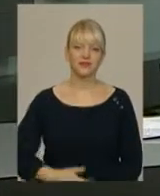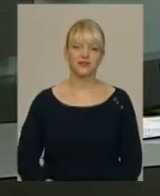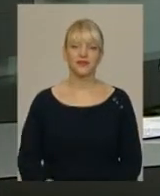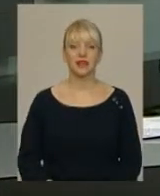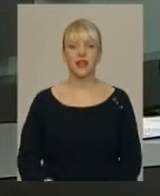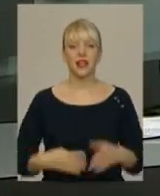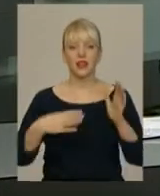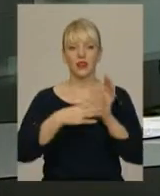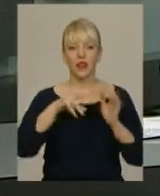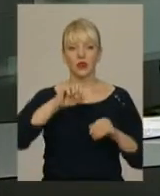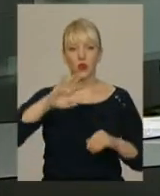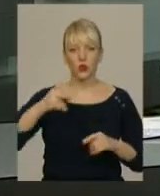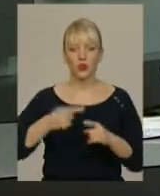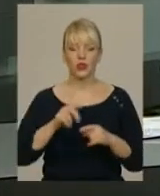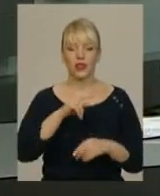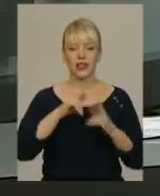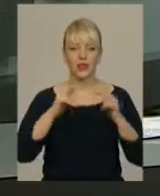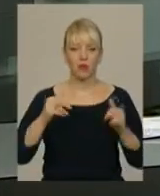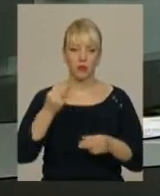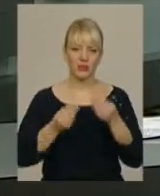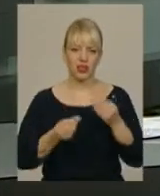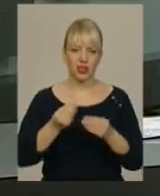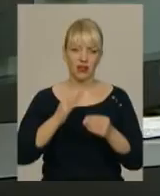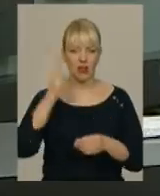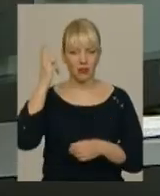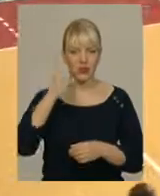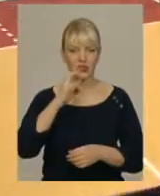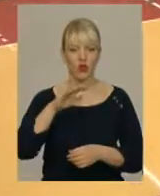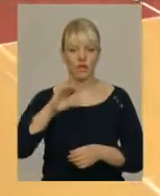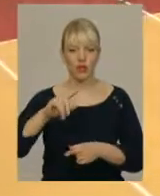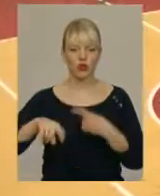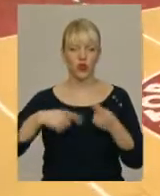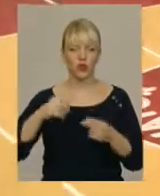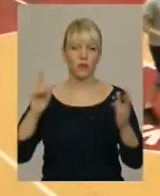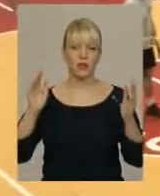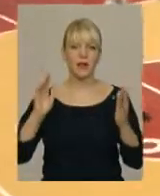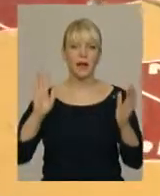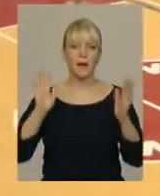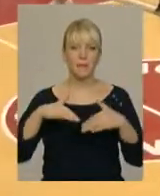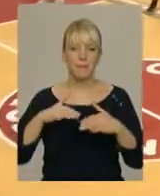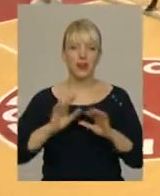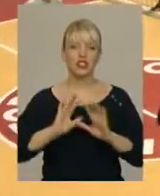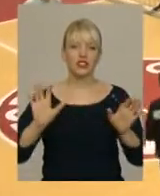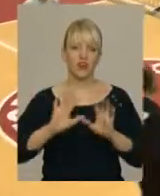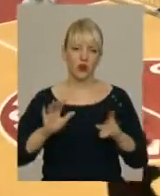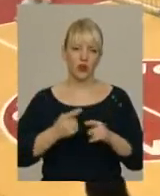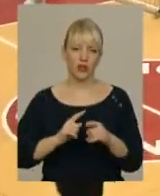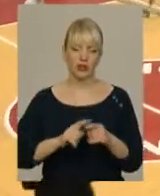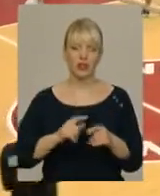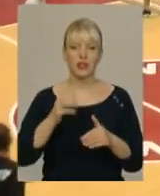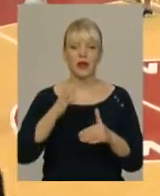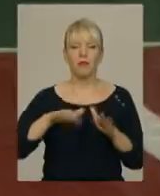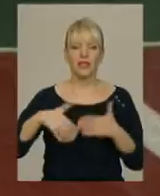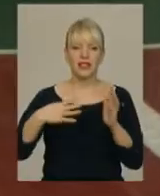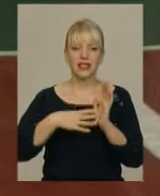9 лютого з Дніпром зіграє хмельницький новатор свій наступний матч у чемпіонаті України з волейболу серед команд Суперліги. Після 9